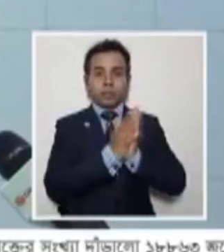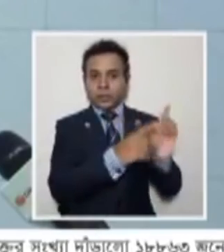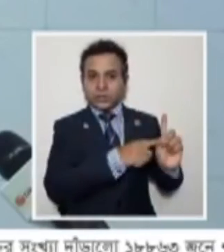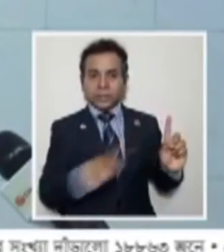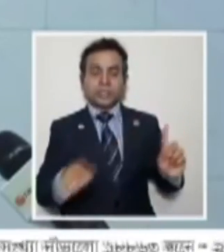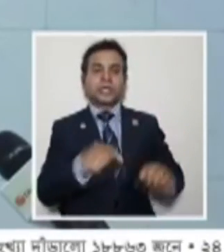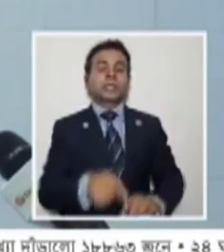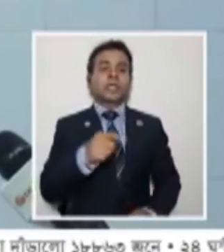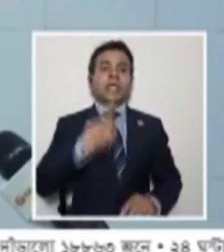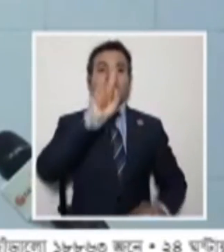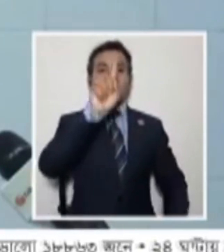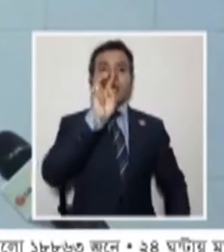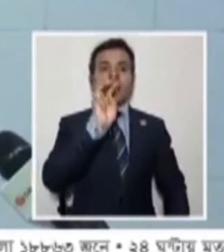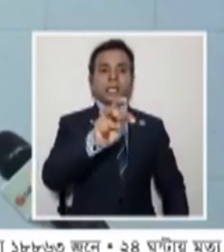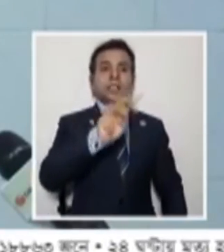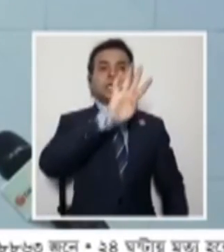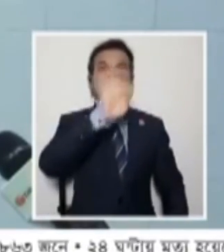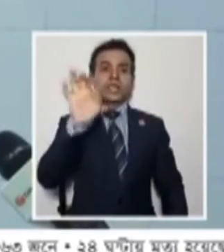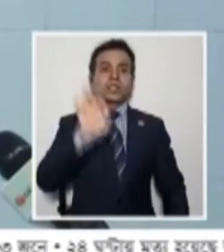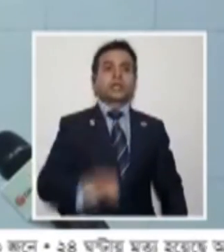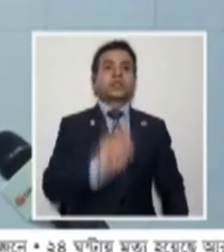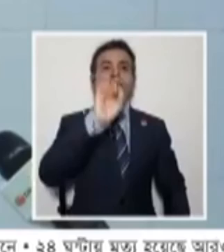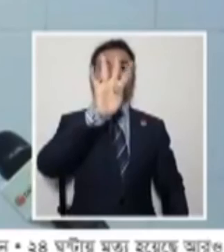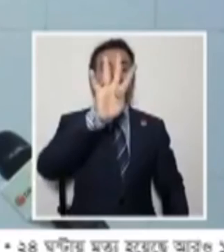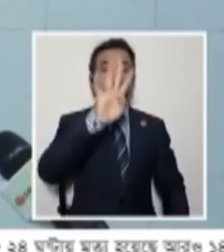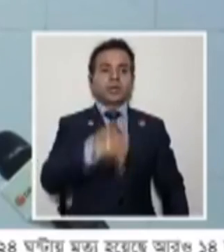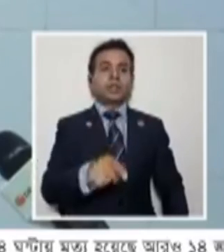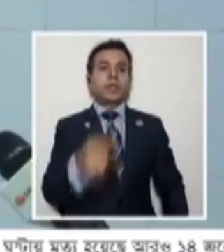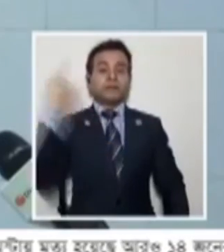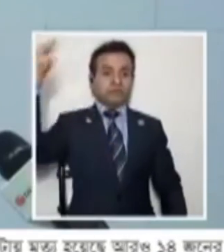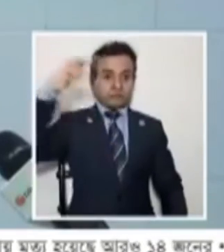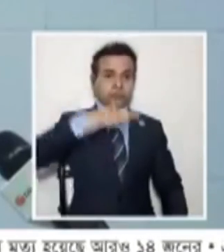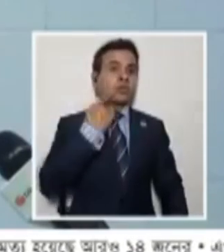সুলতানা। বিমানবন্দরে 1,182 জন, স্থলবন্দরে 46